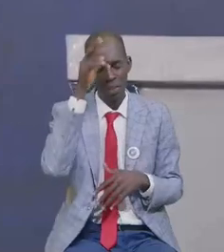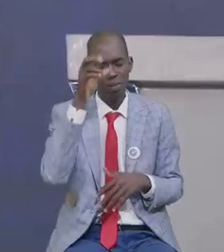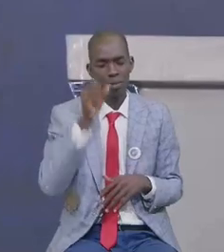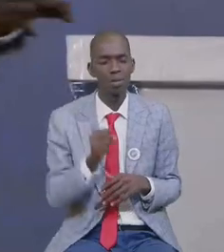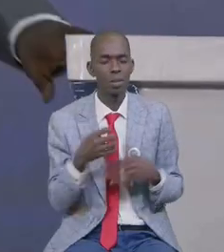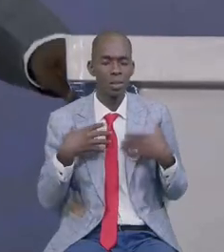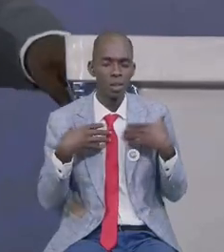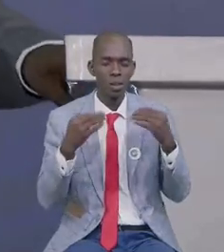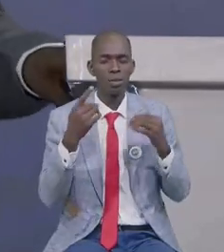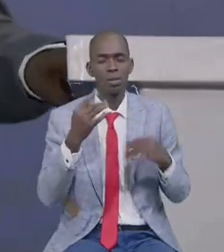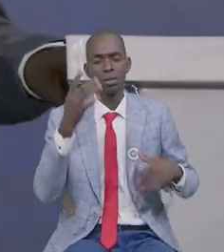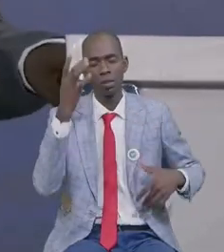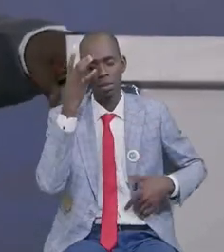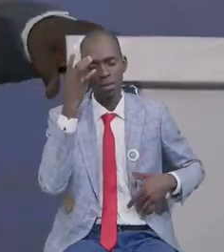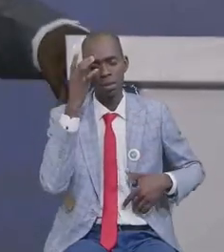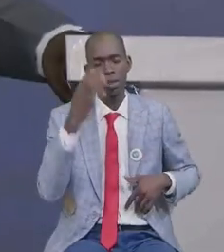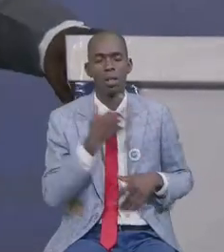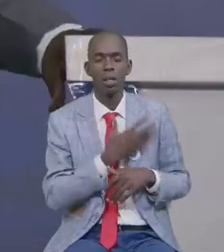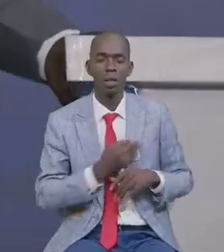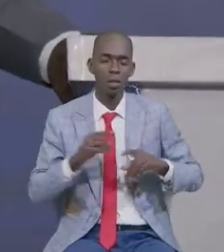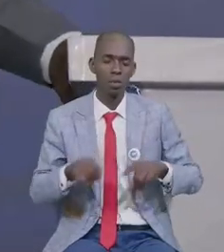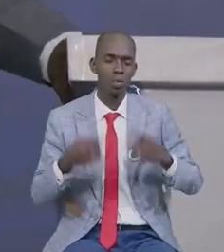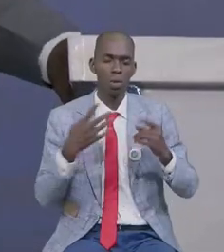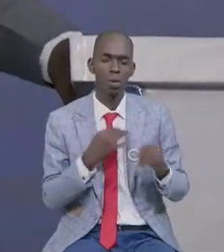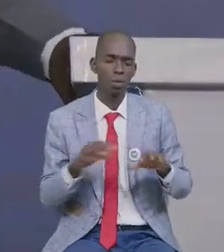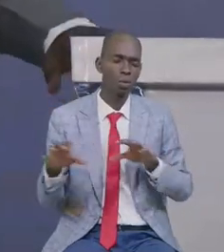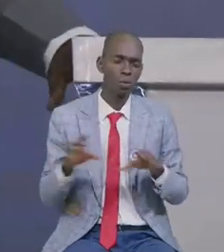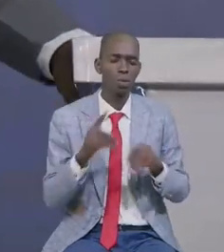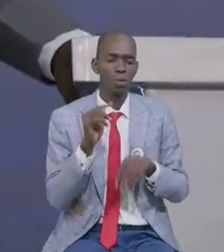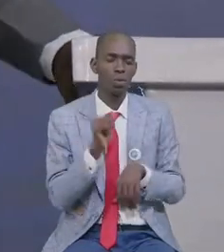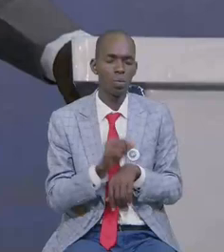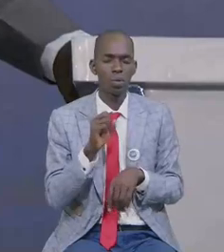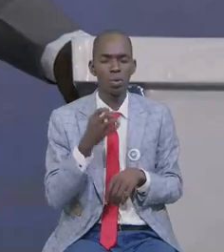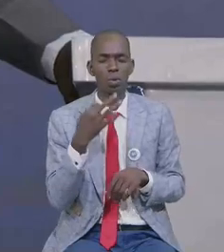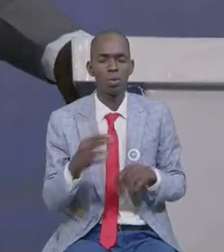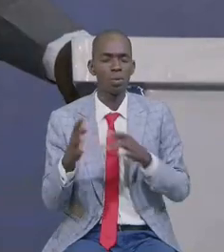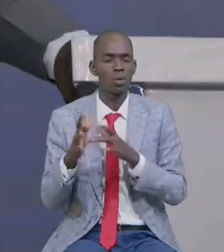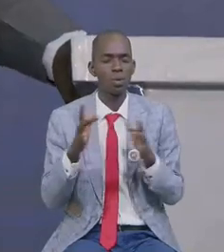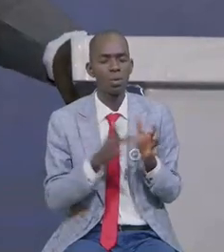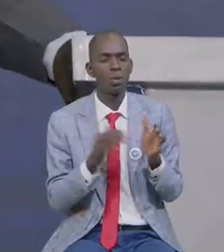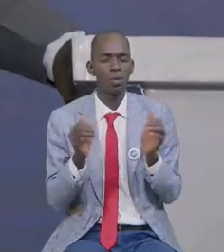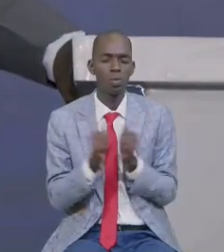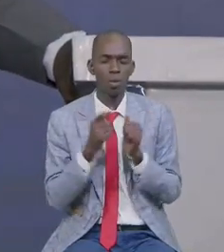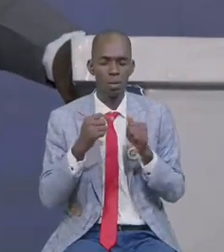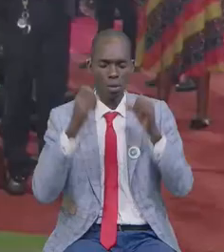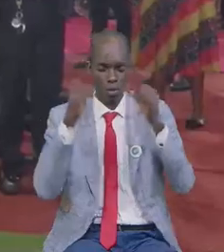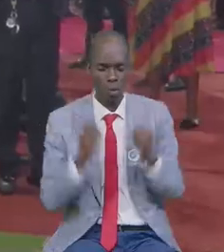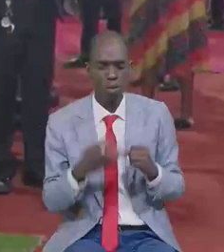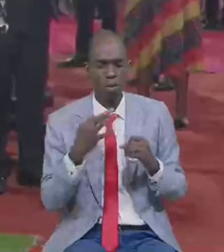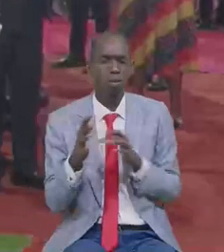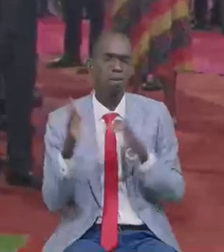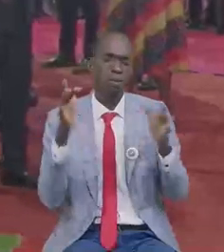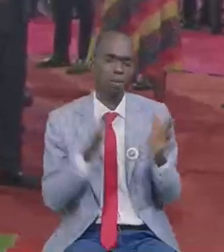les malades et va faire les œuvres de Jésus-Christ avec la puissance de Jésus-Christ.